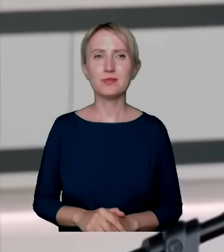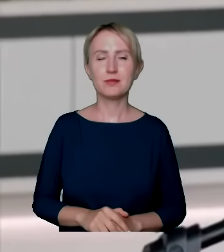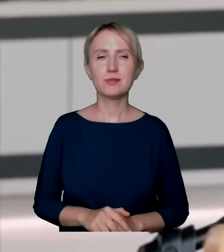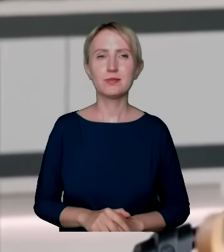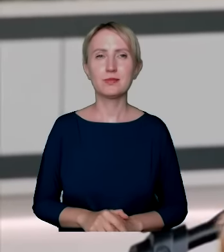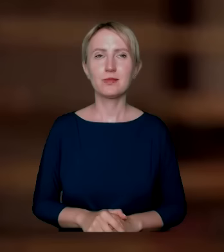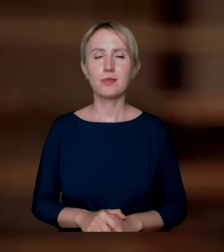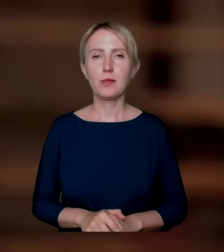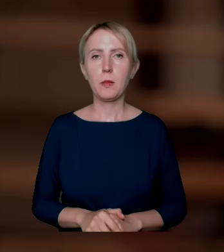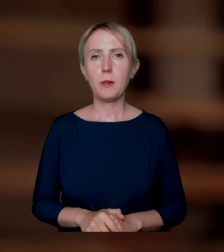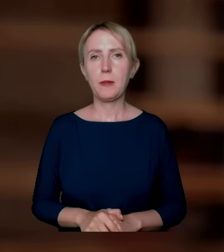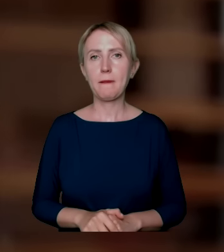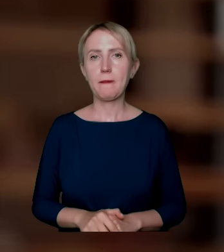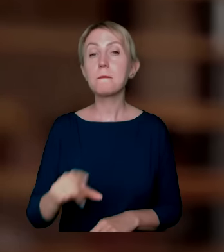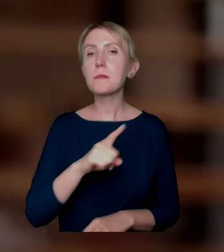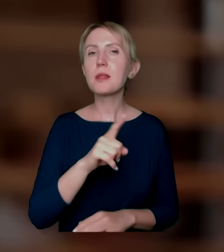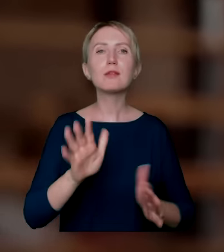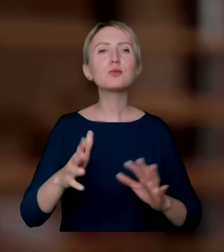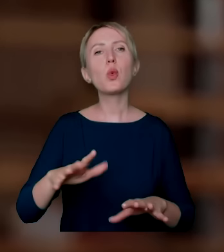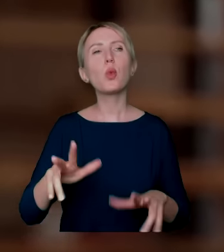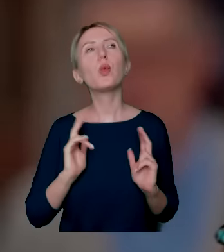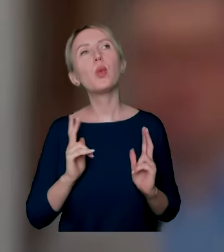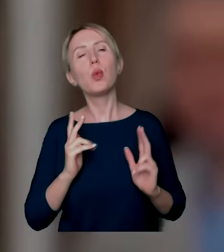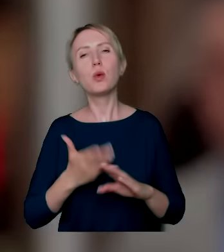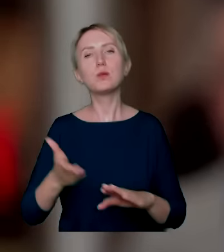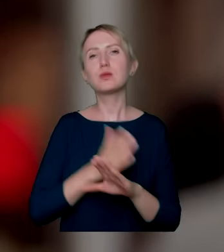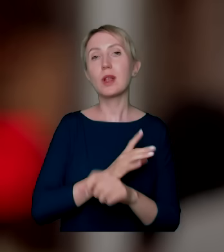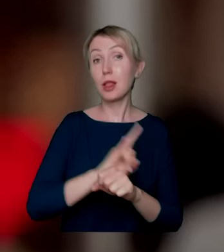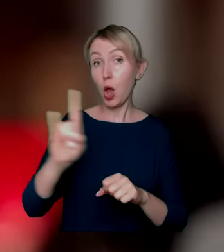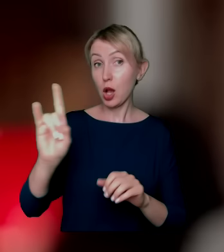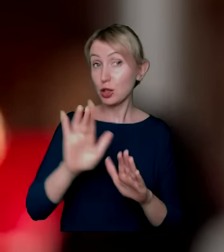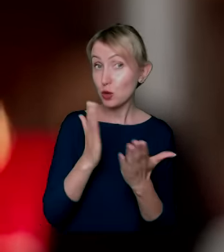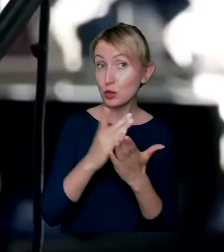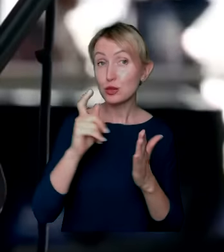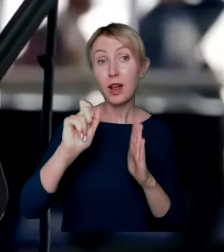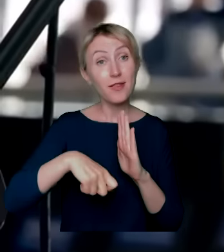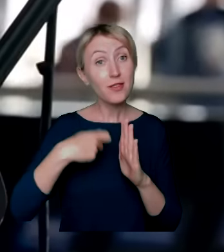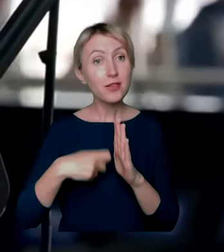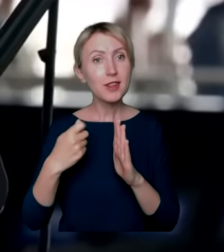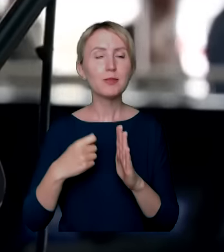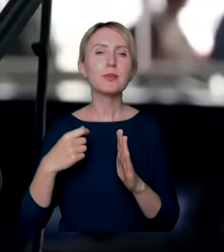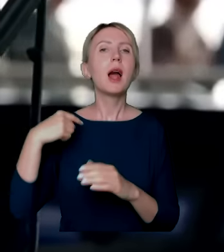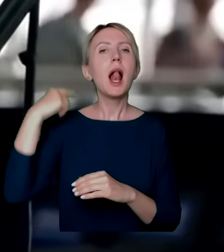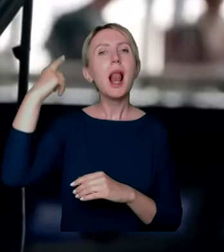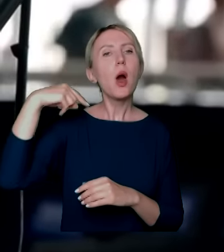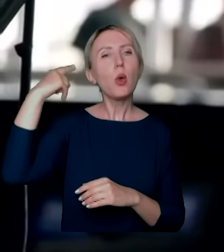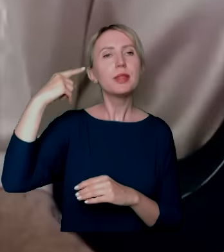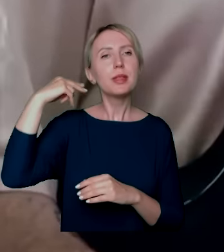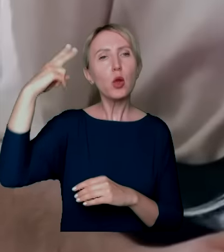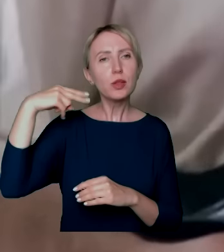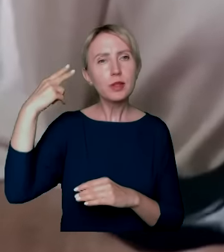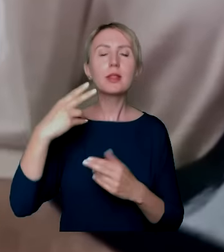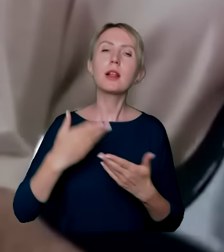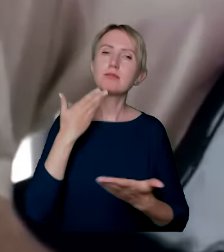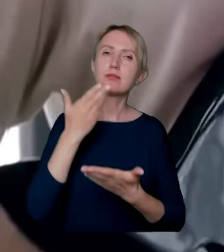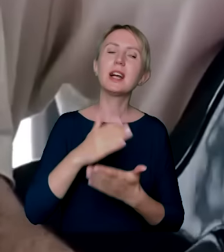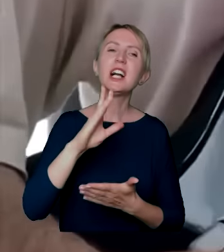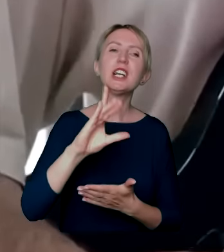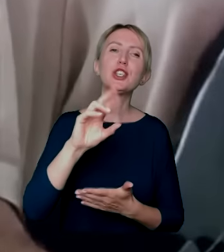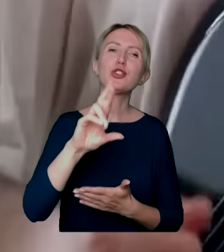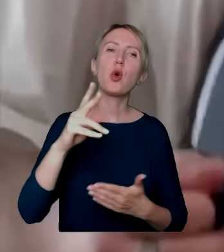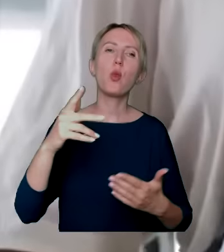Jaki mają Państwo sposób na relaks przed lotem? Książki? Film? Na londyńskim lotnisku Heathrow w te wakacje proponują muzykę na żywo.